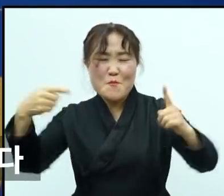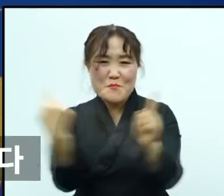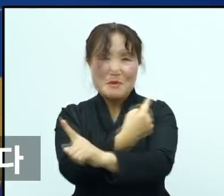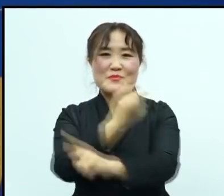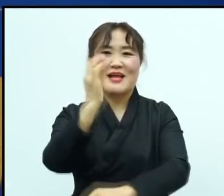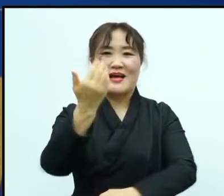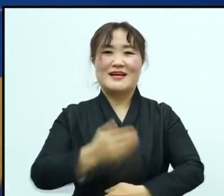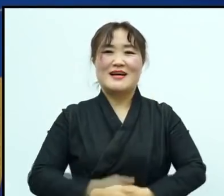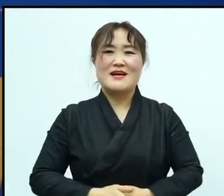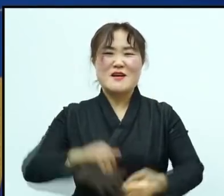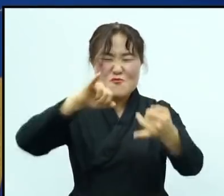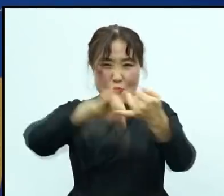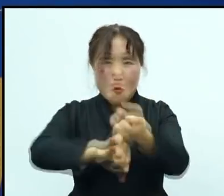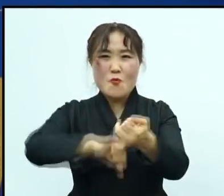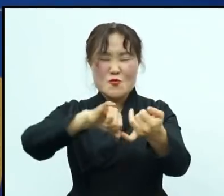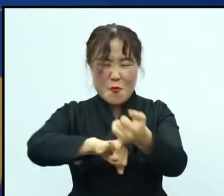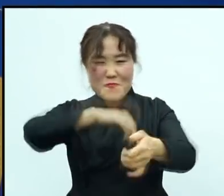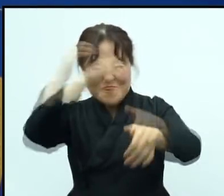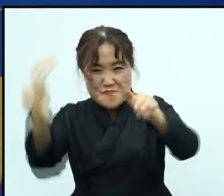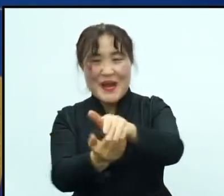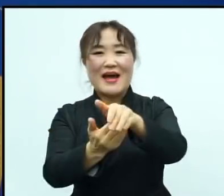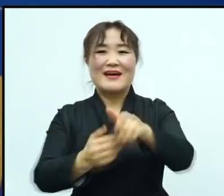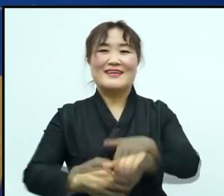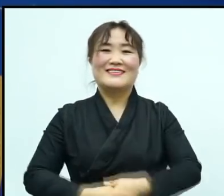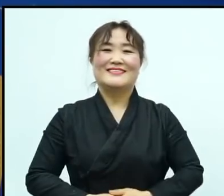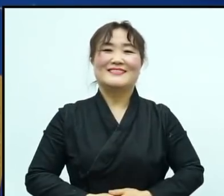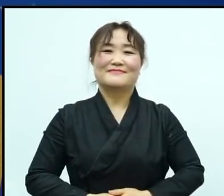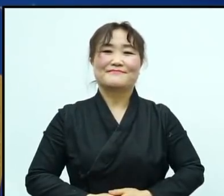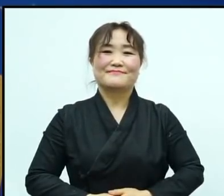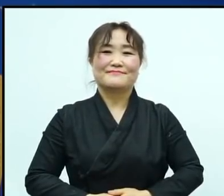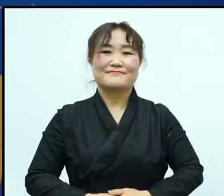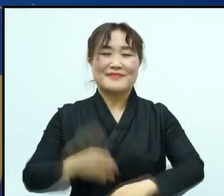바꾸겠습니다. 반드시 해내겠습니다.